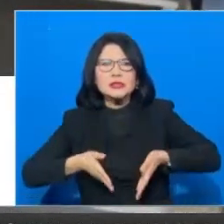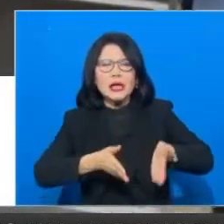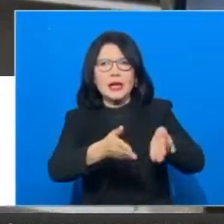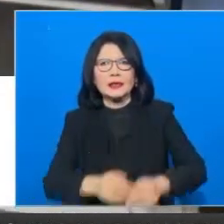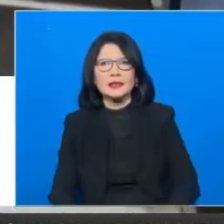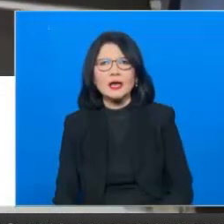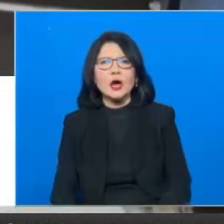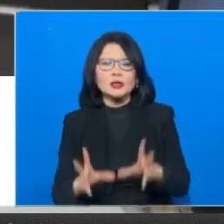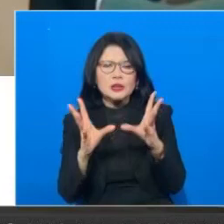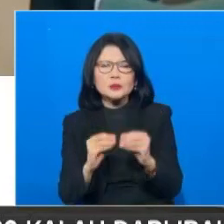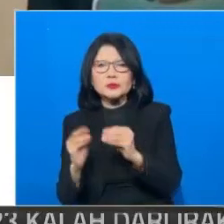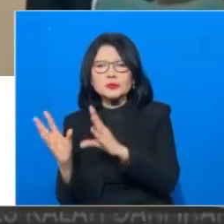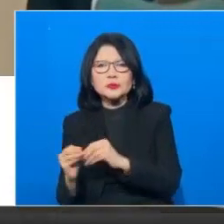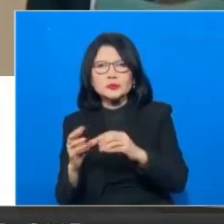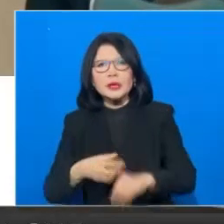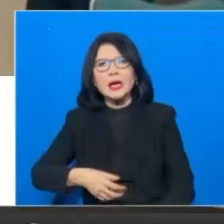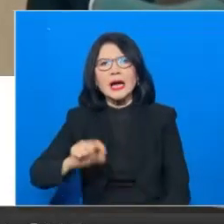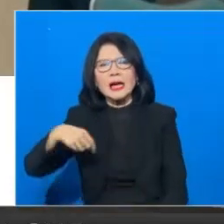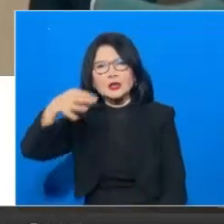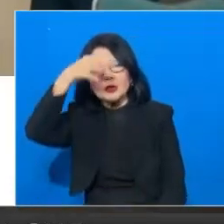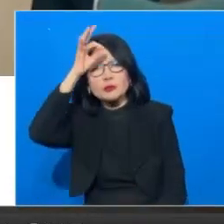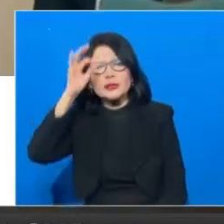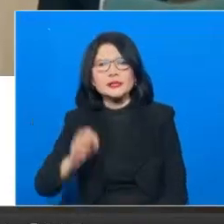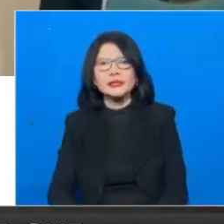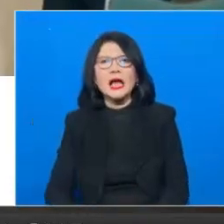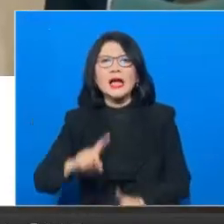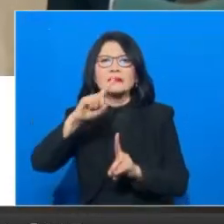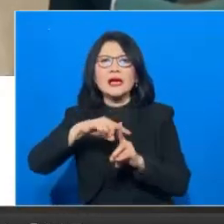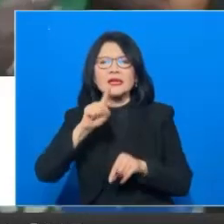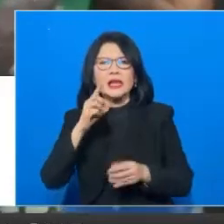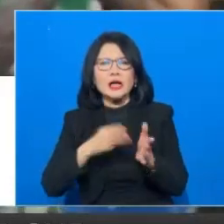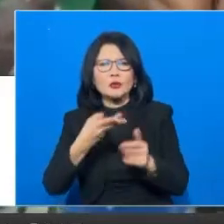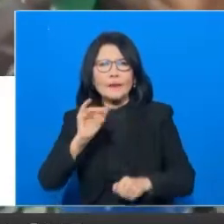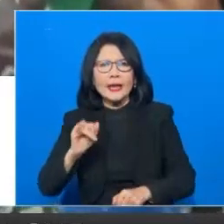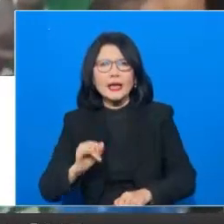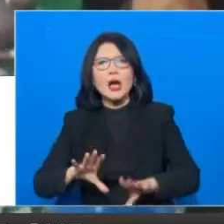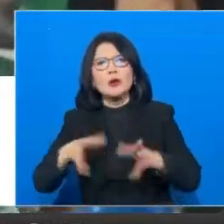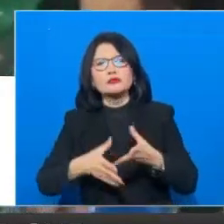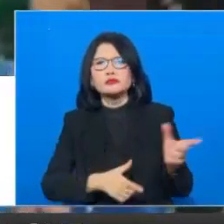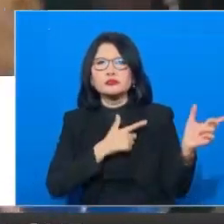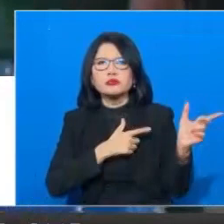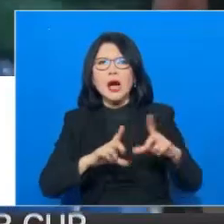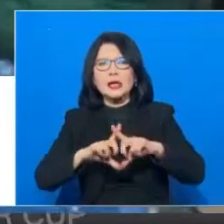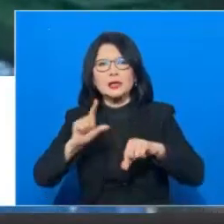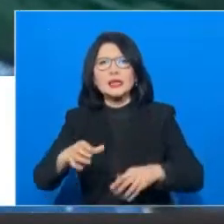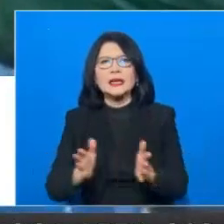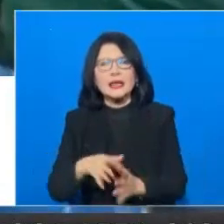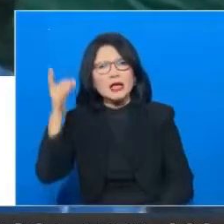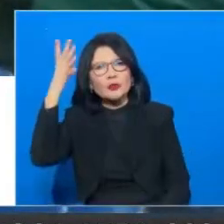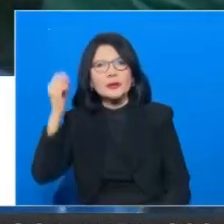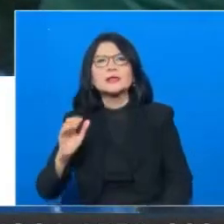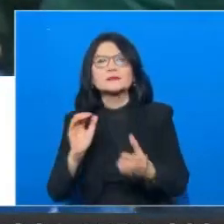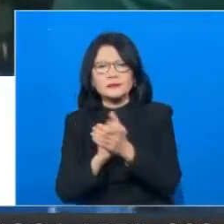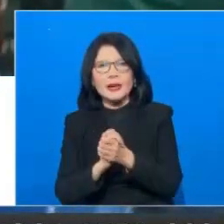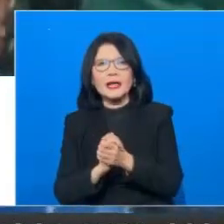Saat dimediasi di Mapolsek Cilengsi pada Rabu malam 1 Mei, anggota TNI Angkatan Laut dan sopir mobil catering sepakat berdamai.